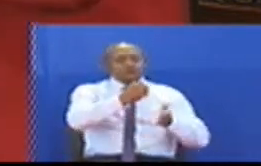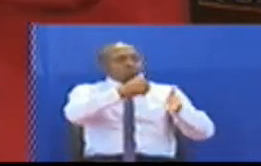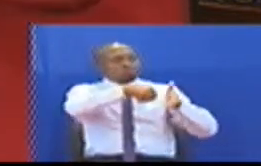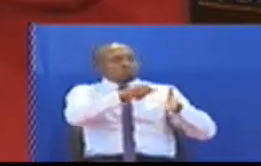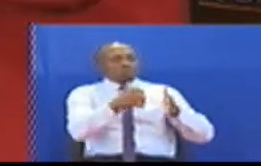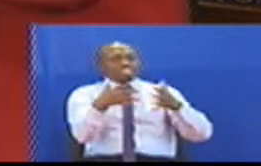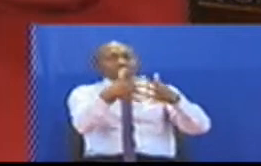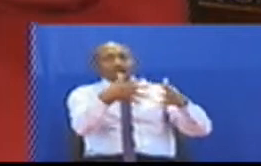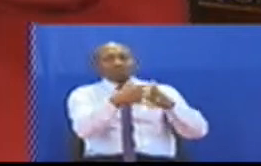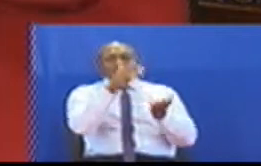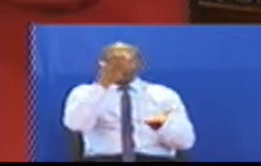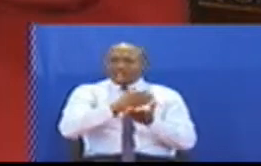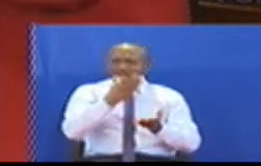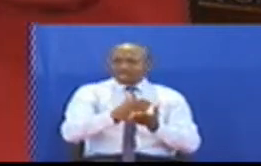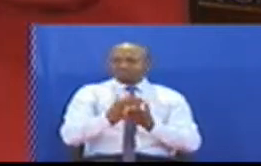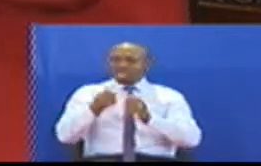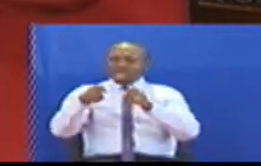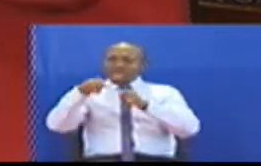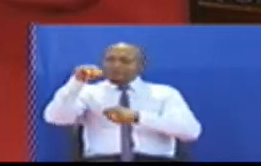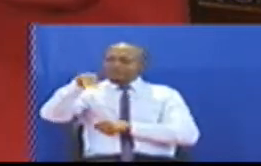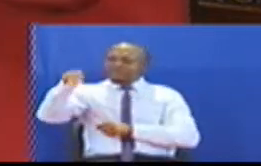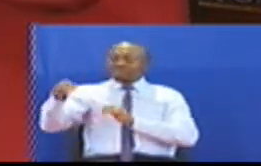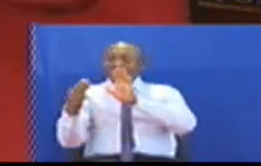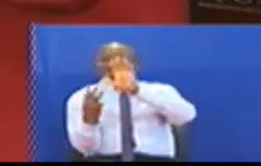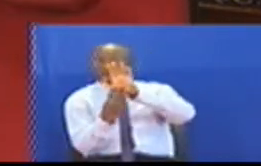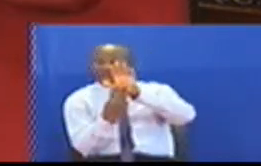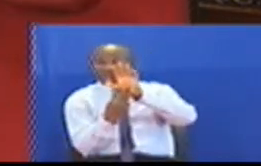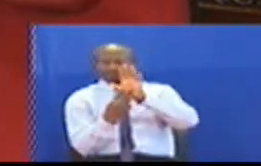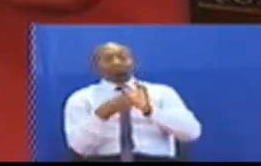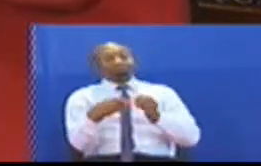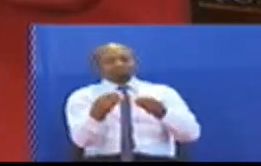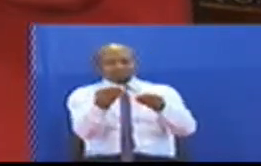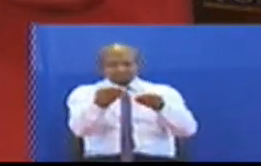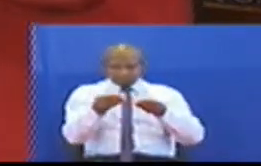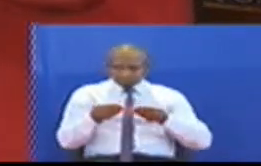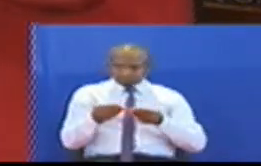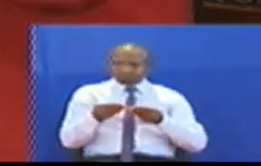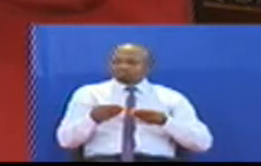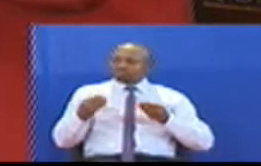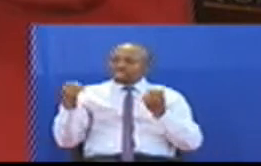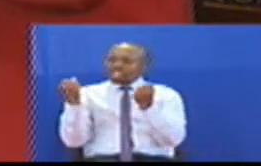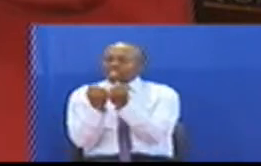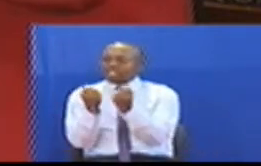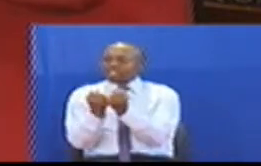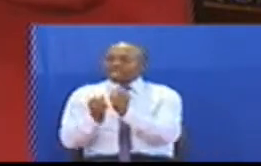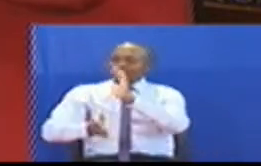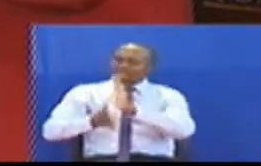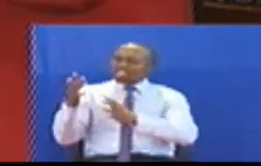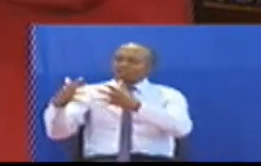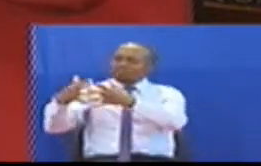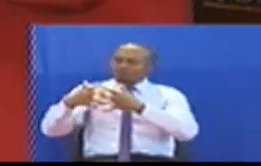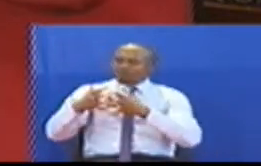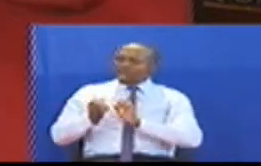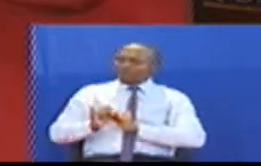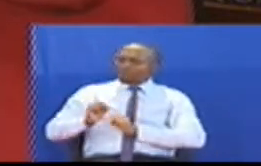halali. Milimita 8 anaitaka, anapewa. Anafika kule, anaunga nyavu zake, anaanza uvuvi. Milioni